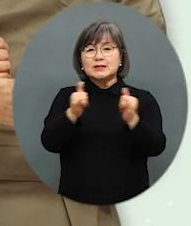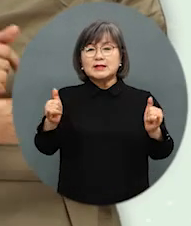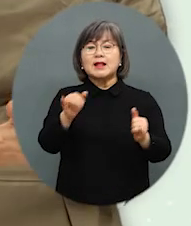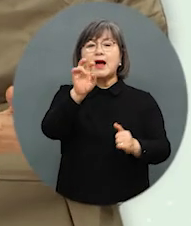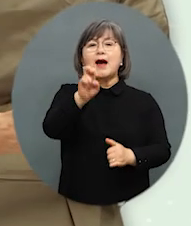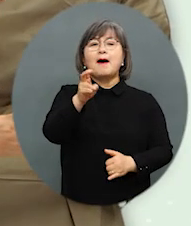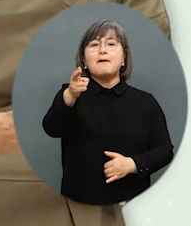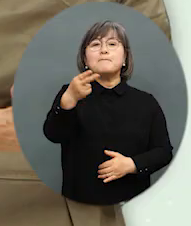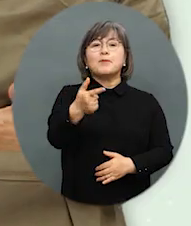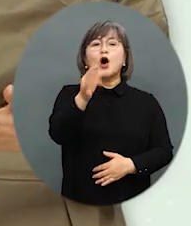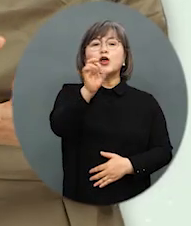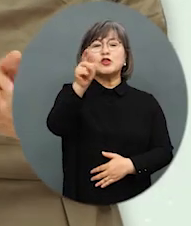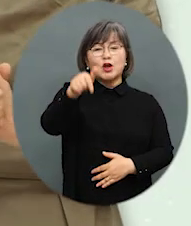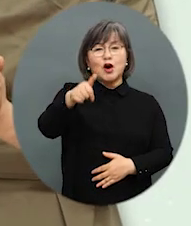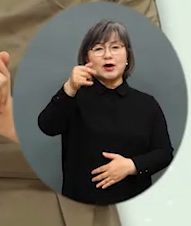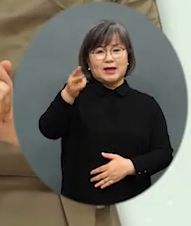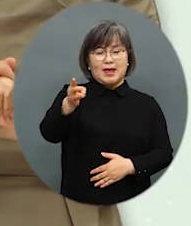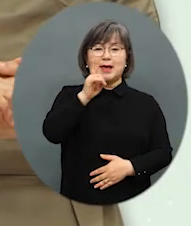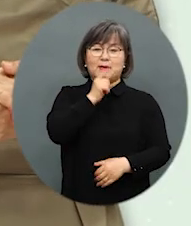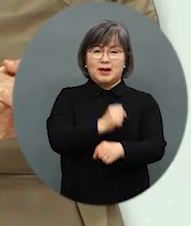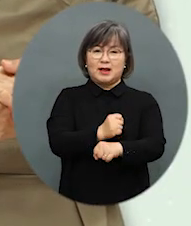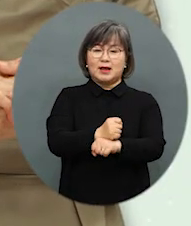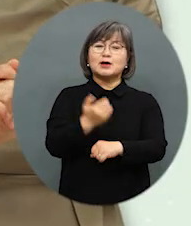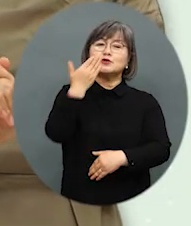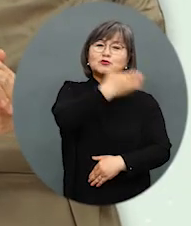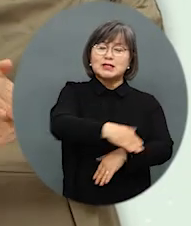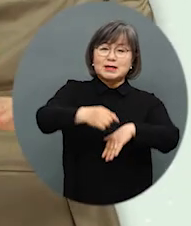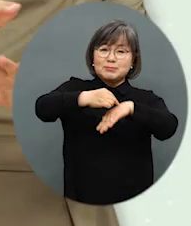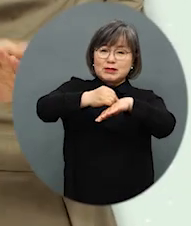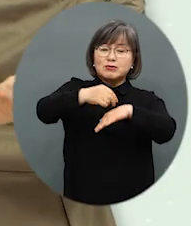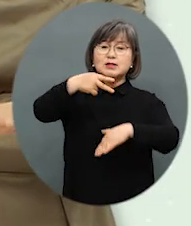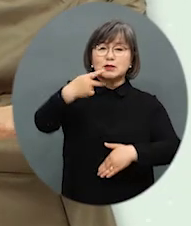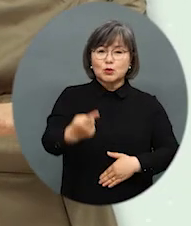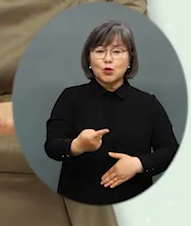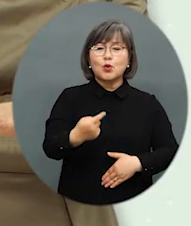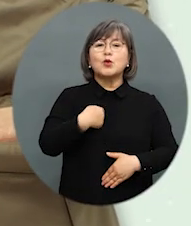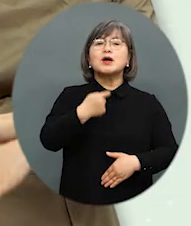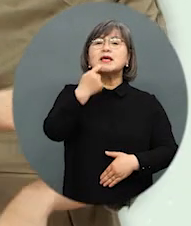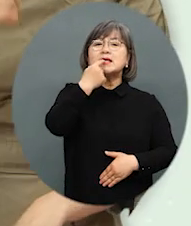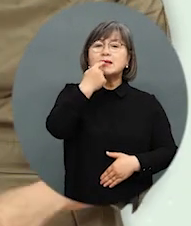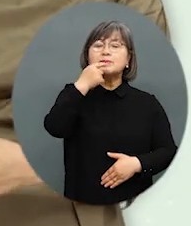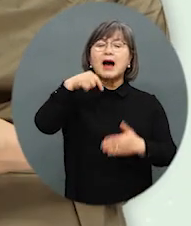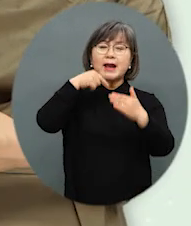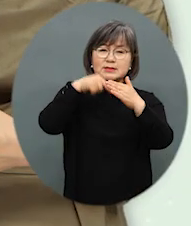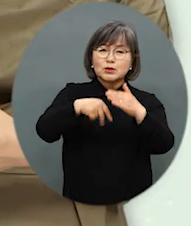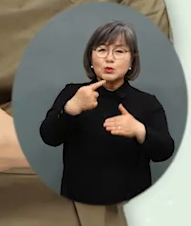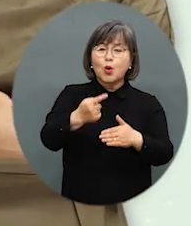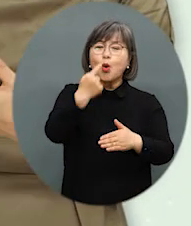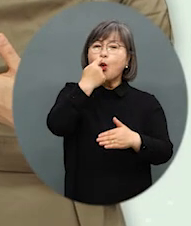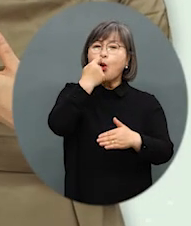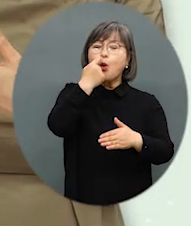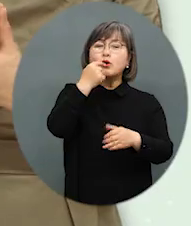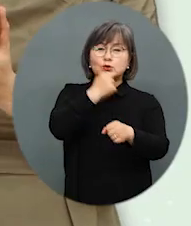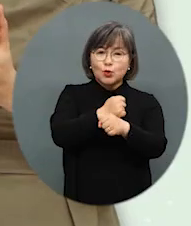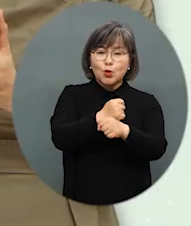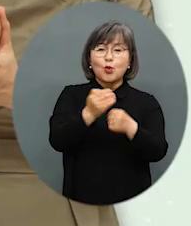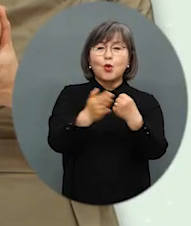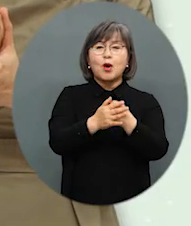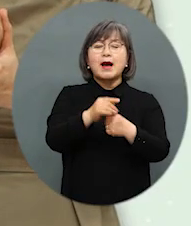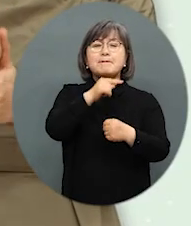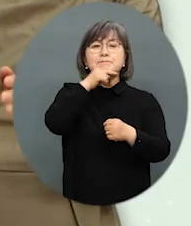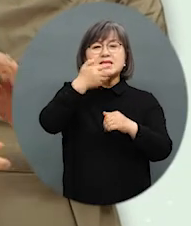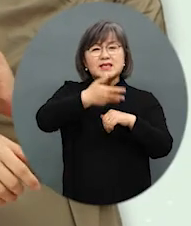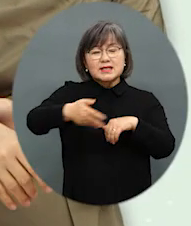지킴이들을 면역계라고 합니다. 우리의 피부에서도, 그리고 우리의 입 속에서도, 콧구멍